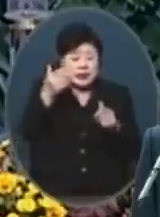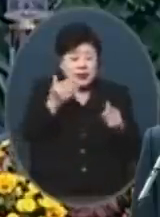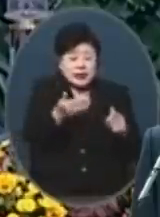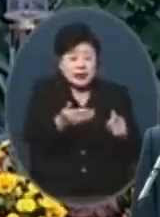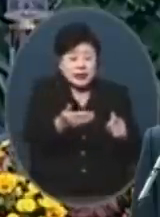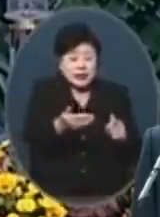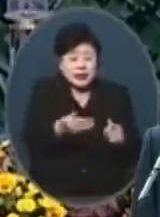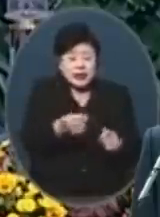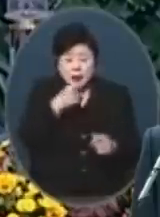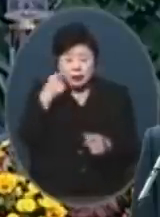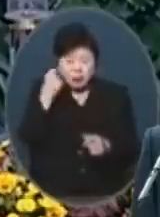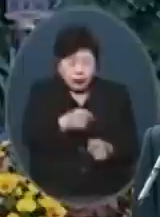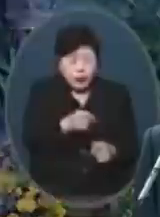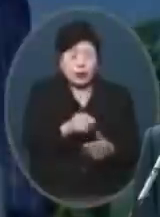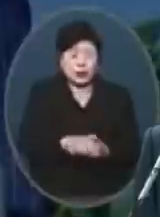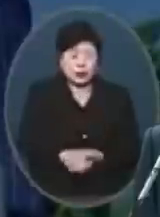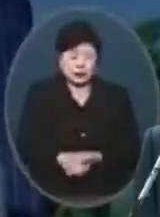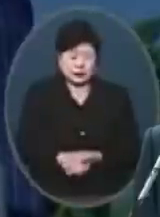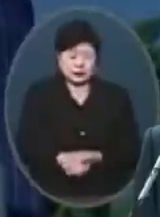모욕적으로